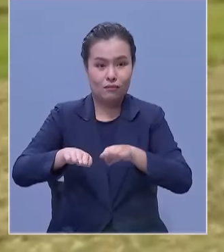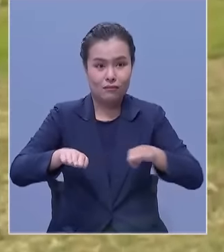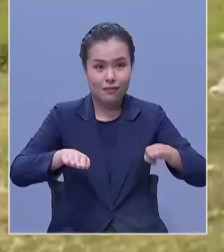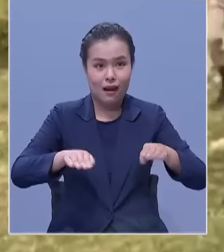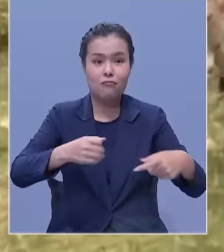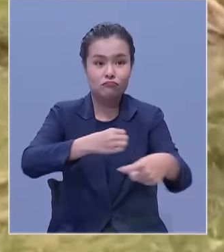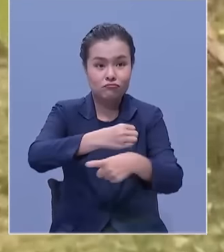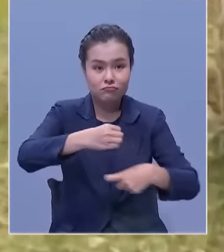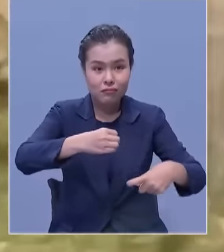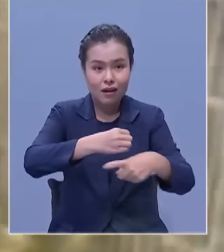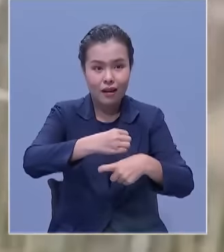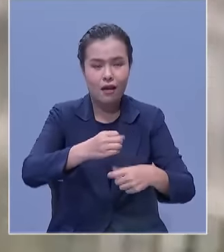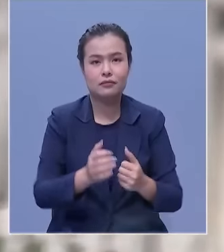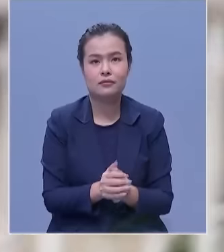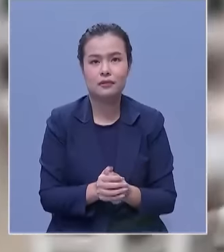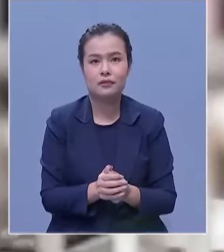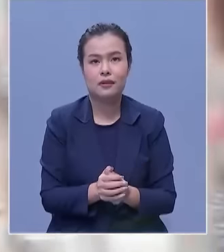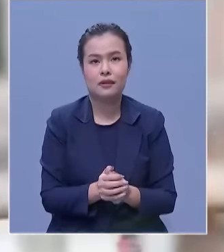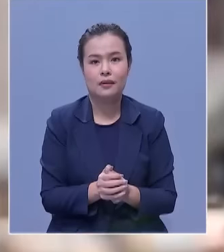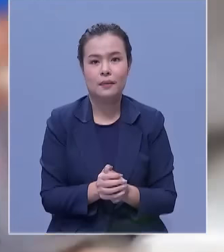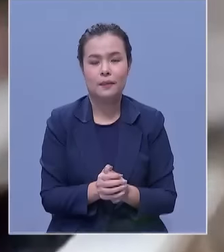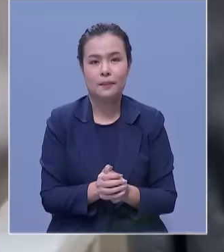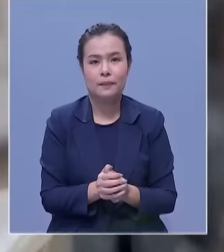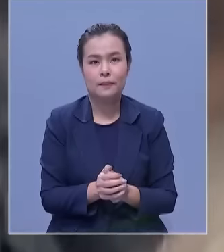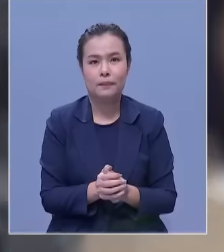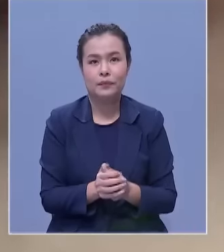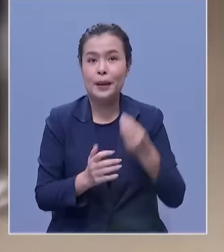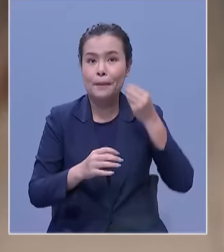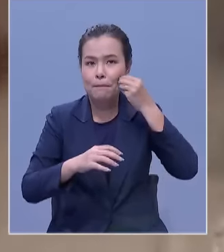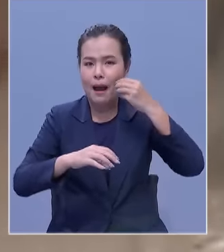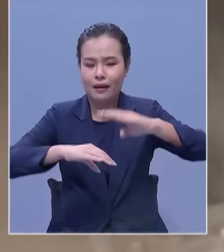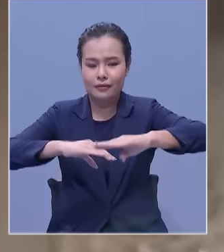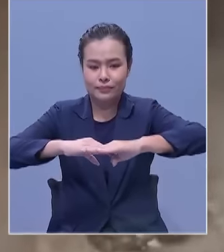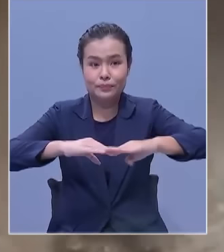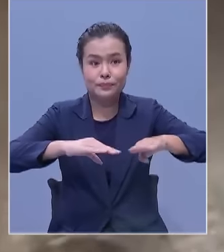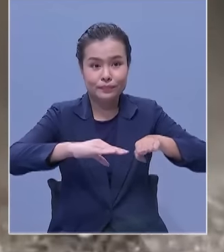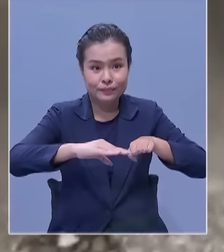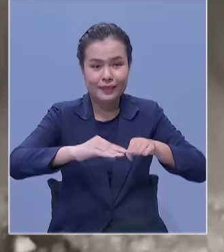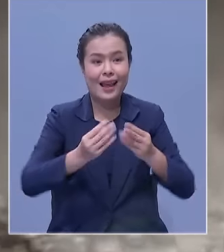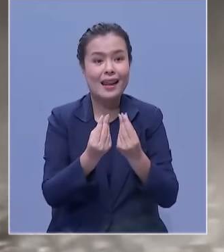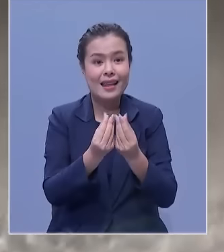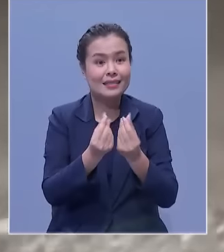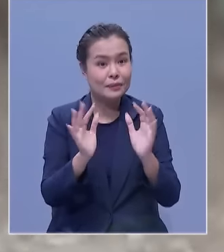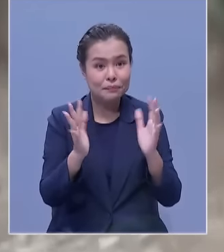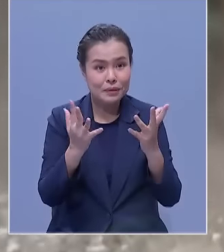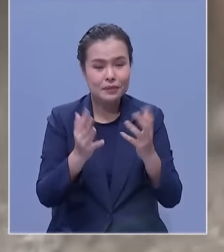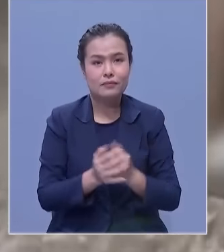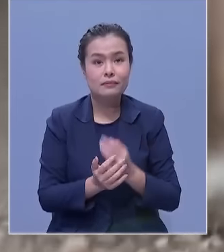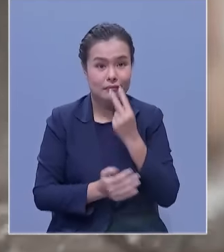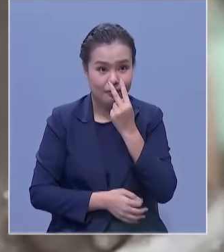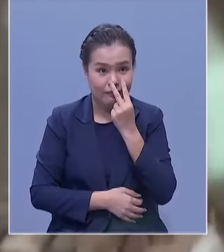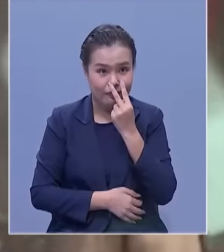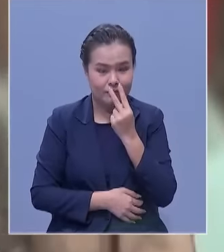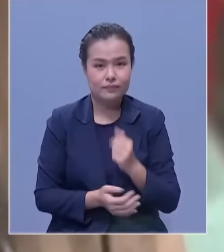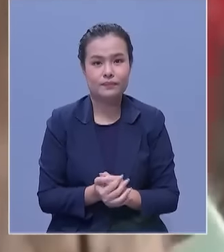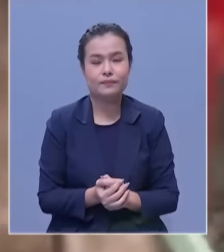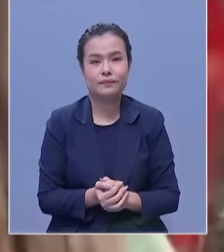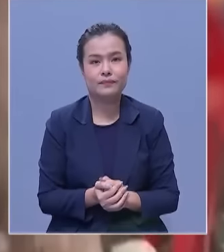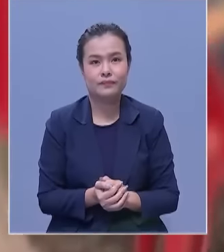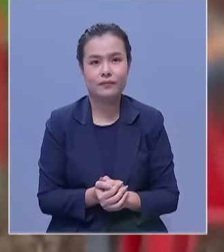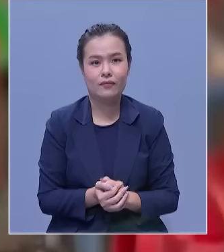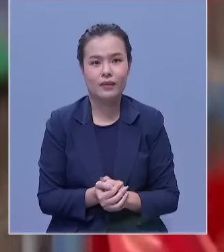าเป็นเขตติดต่อกับบ้านสันดอนงามบ้านแม่ต่ำไม่มีเลขที่นะคะเจ้าหน้าที่ไปพบคุณจิ